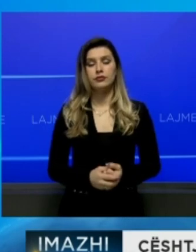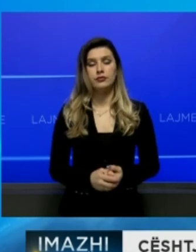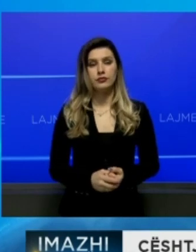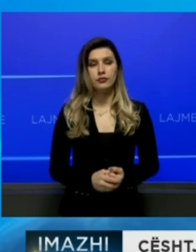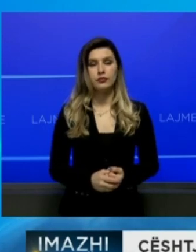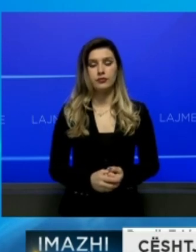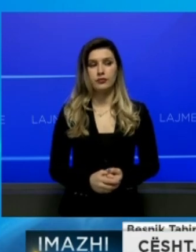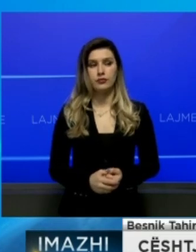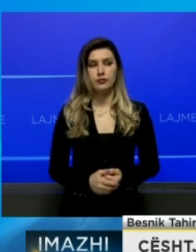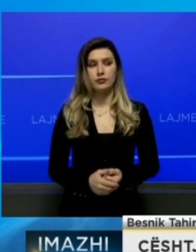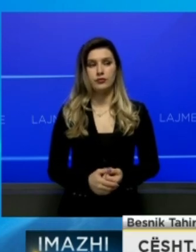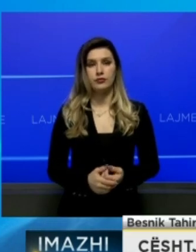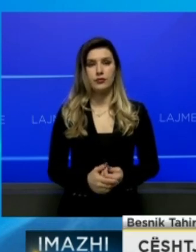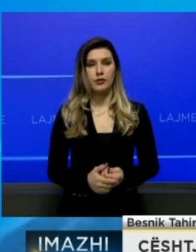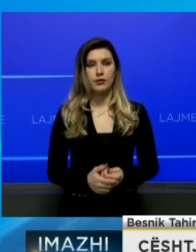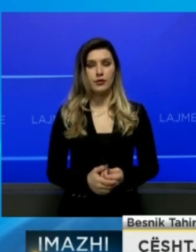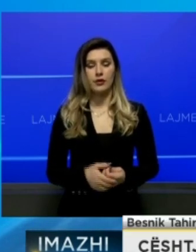që